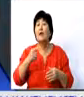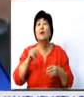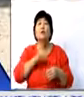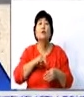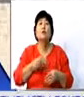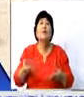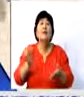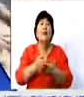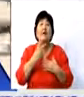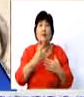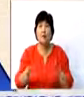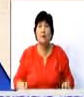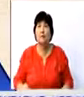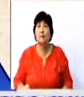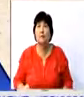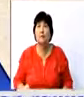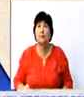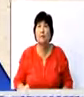жұмысымен танысты.